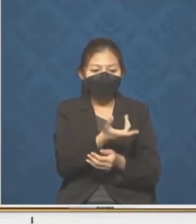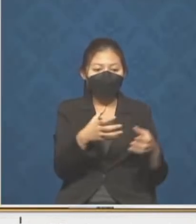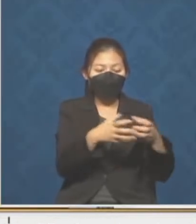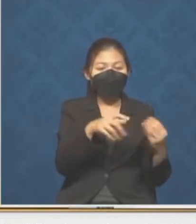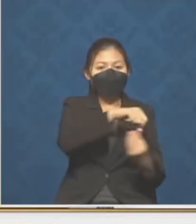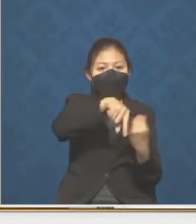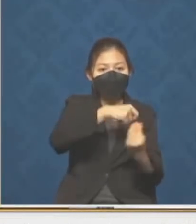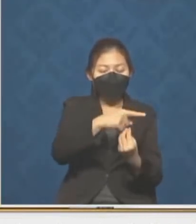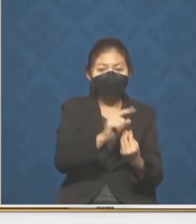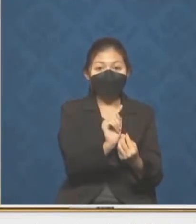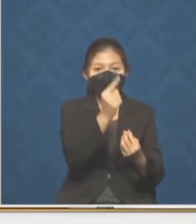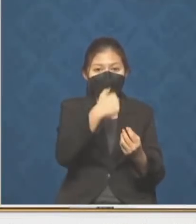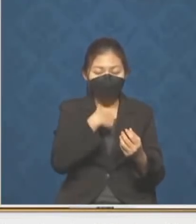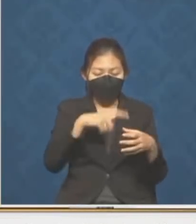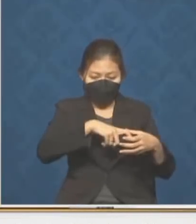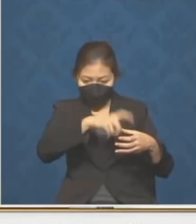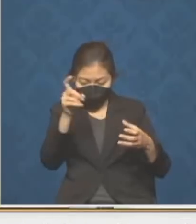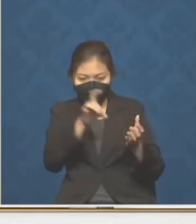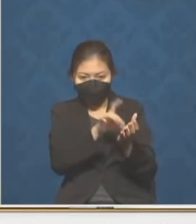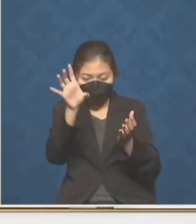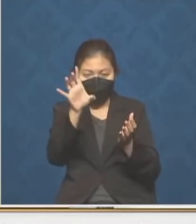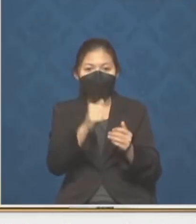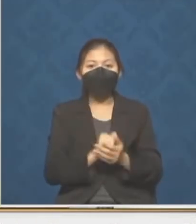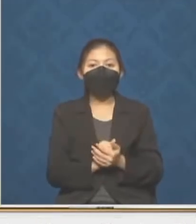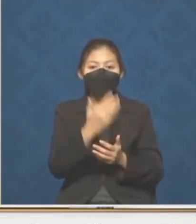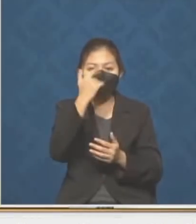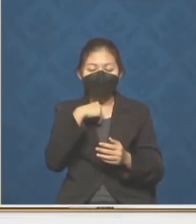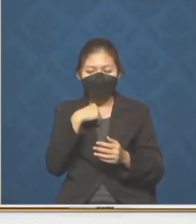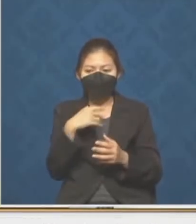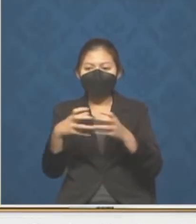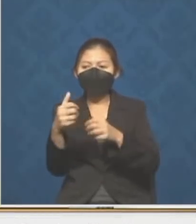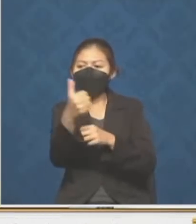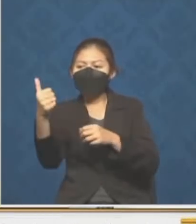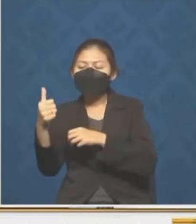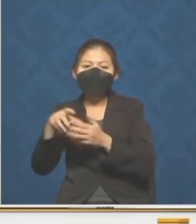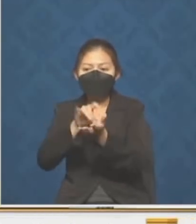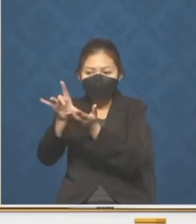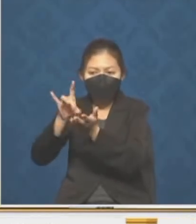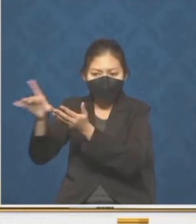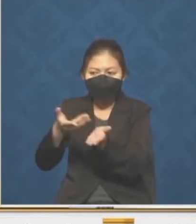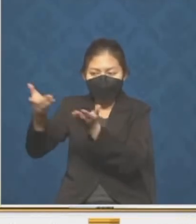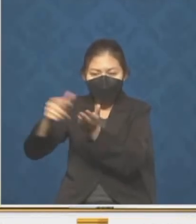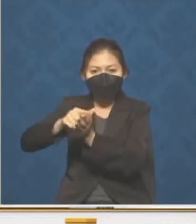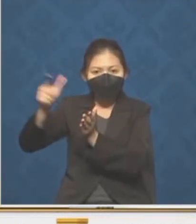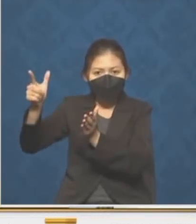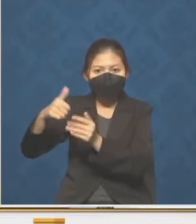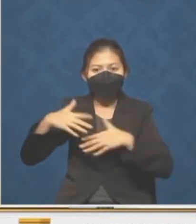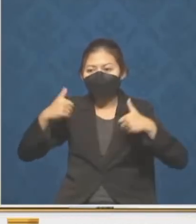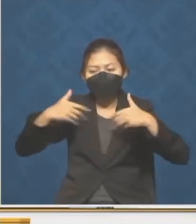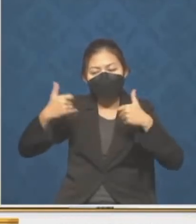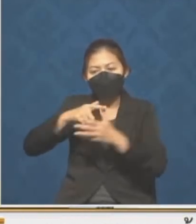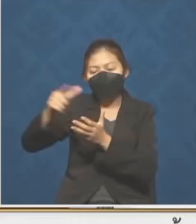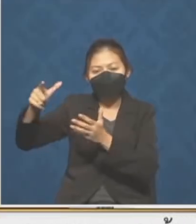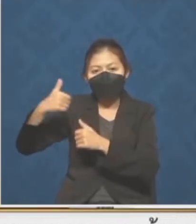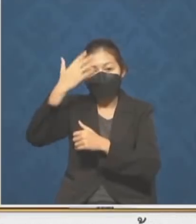จใหม่ขับผมออกจากพรรคก็เห็นพรรคอื่นก็ขับออกกันเยอะแยะสนุกสนานทำไมฮะอุ